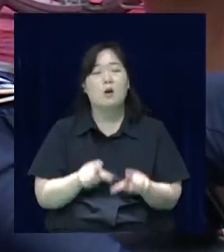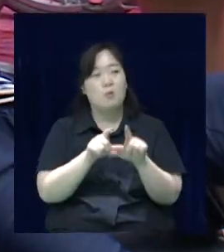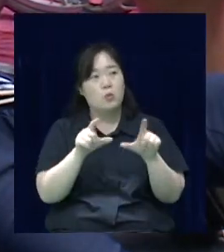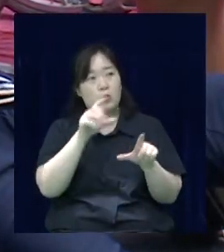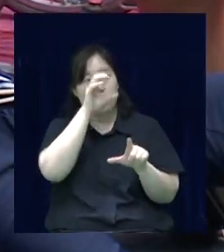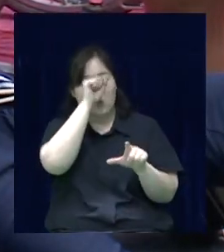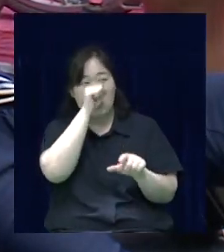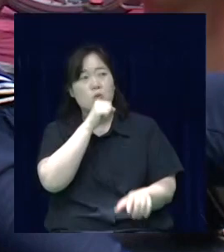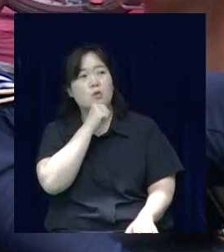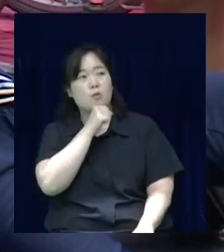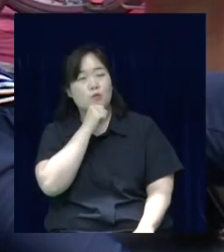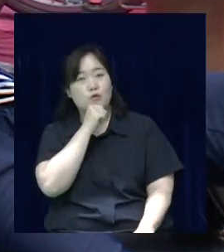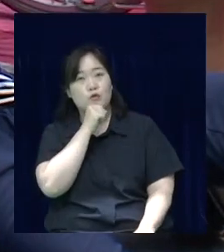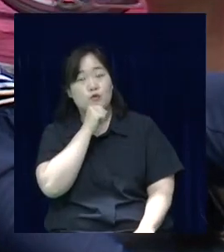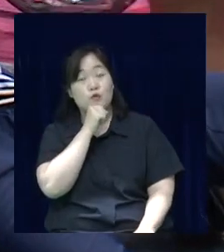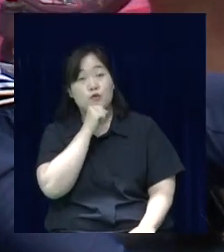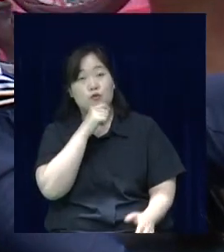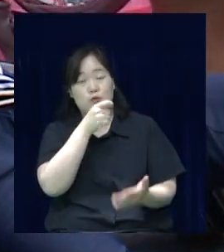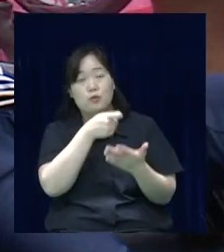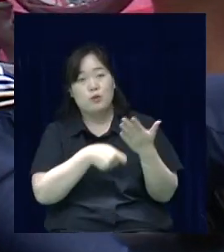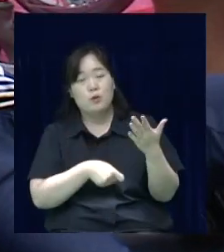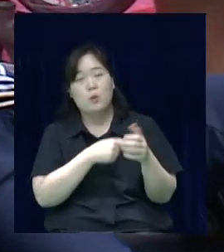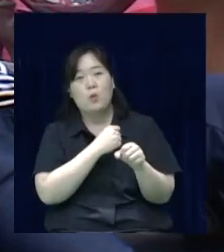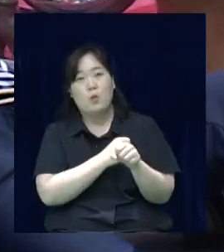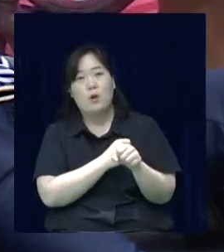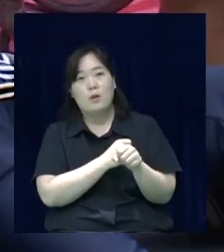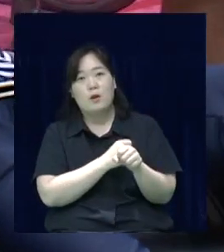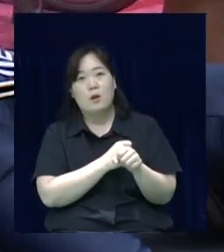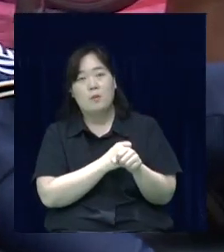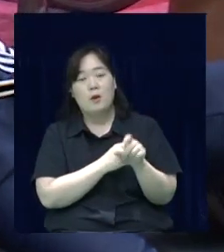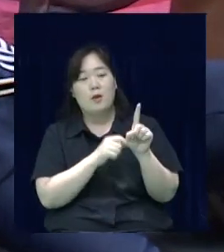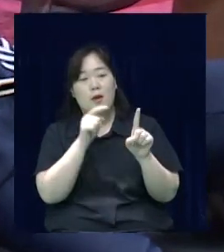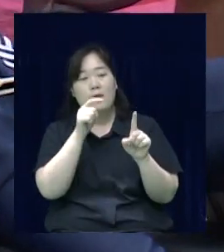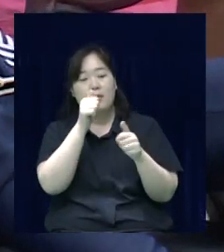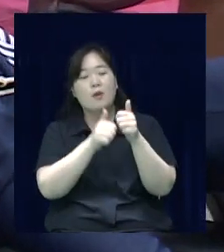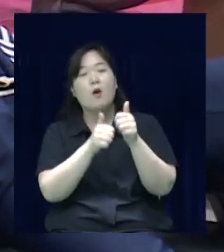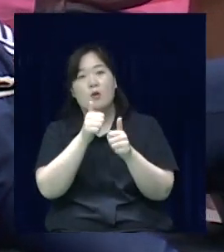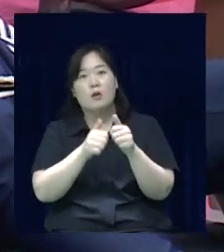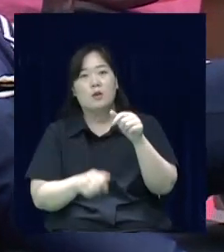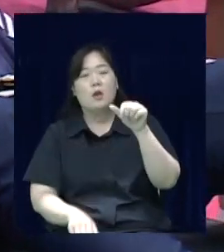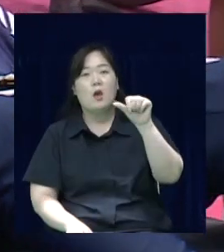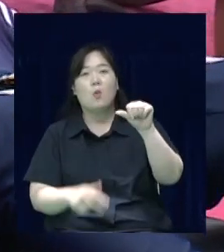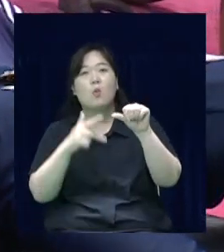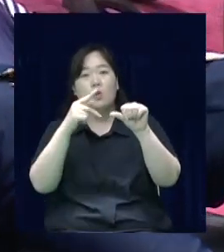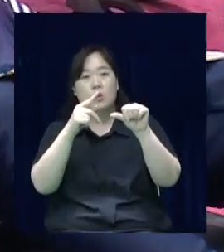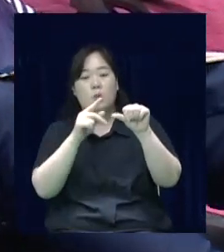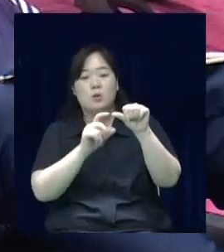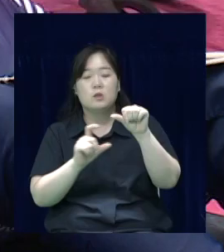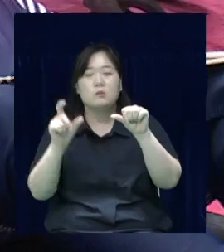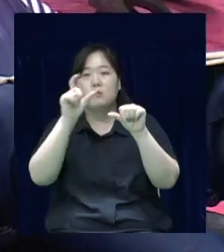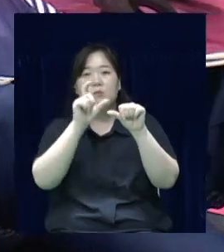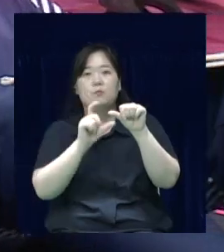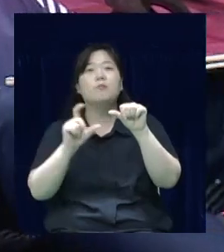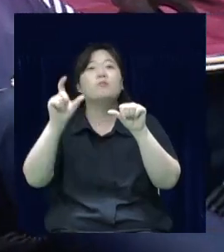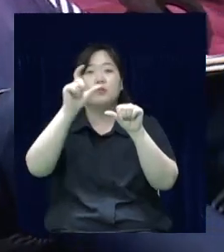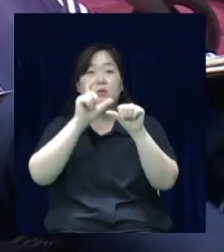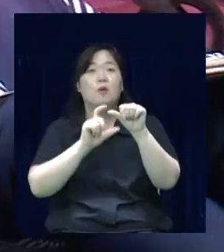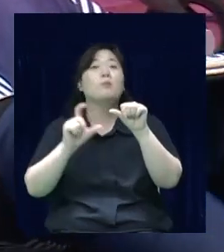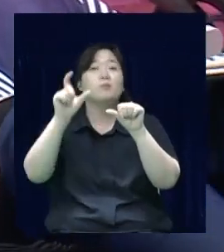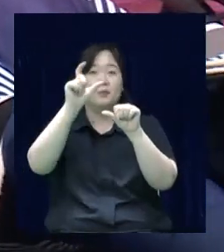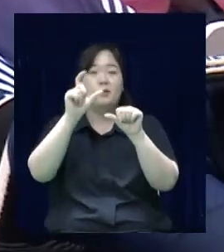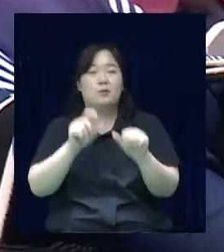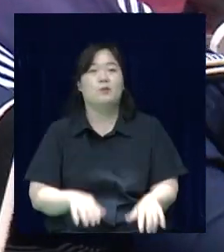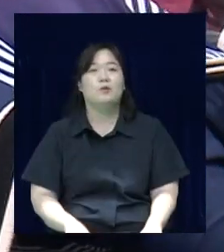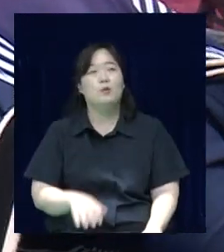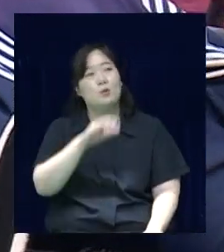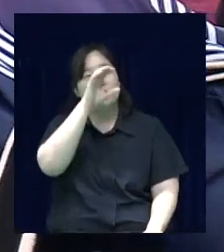선수들은 이 한 그 한 경기당 한 5kg 정도 내외를 정도 이 정량시킵니다. 그렇군요. 그러니까 우수 선수일수록 그 간격이 좁다 보시면